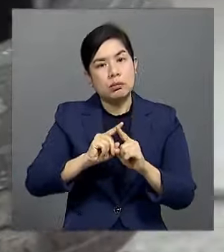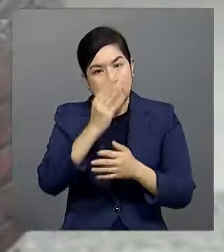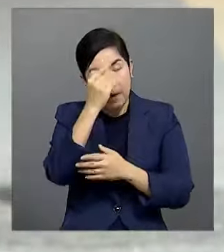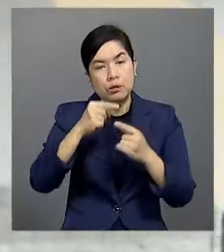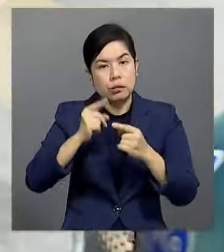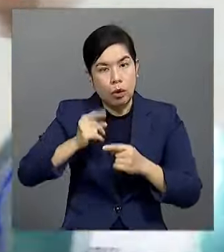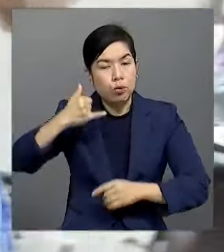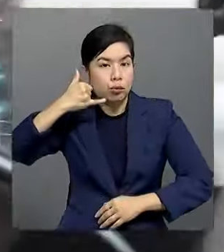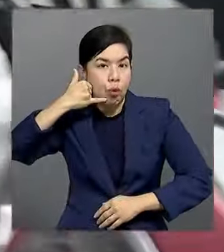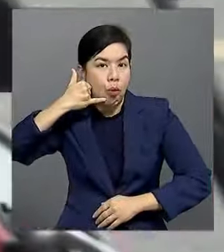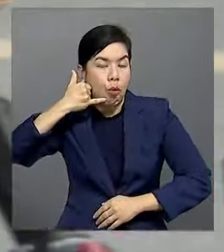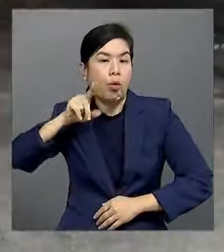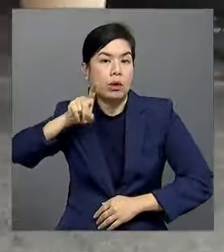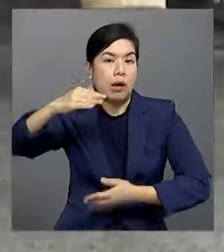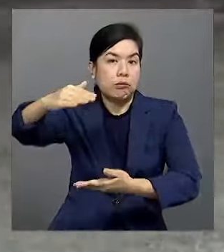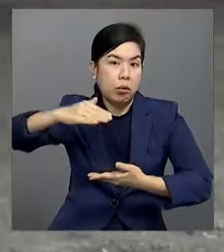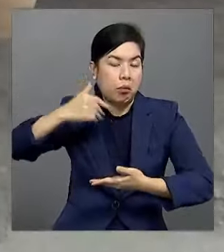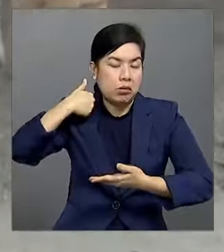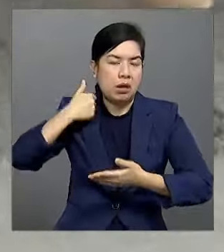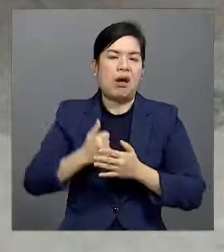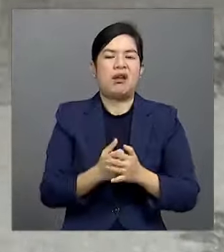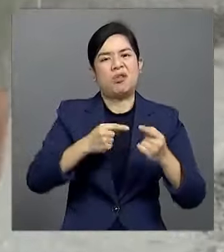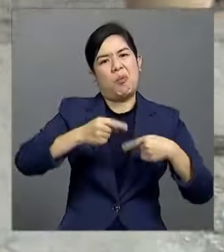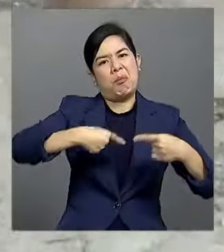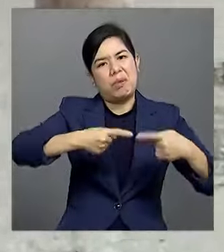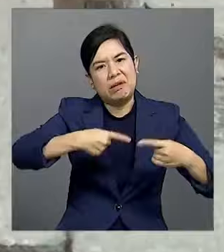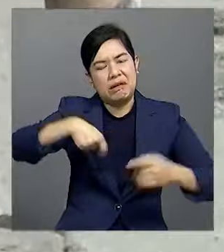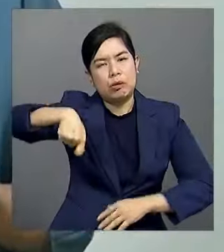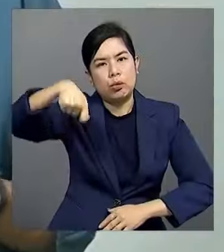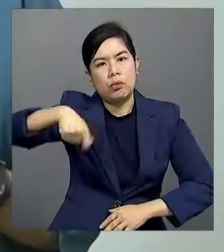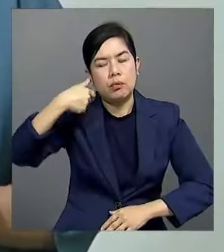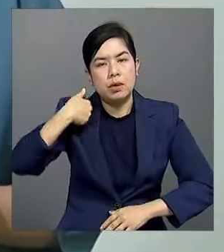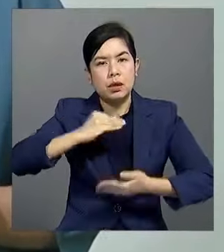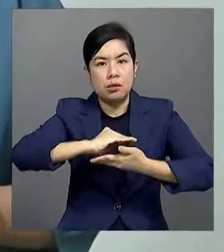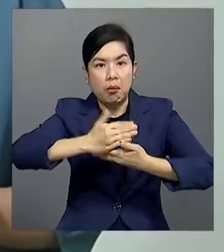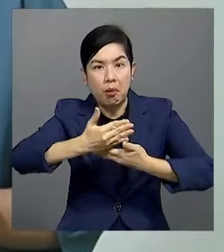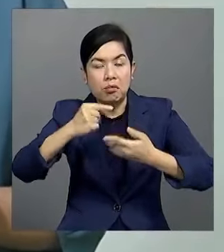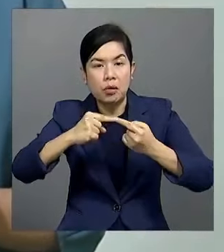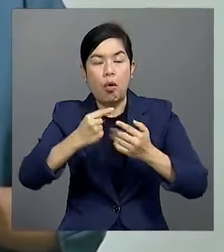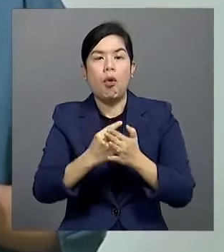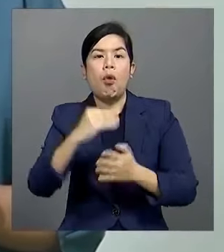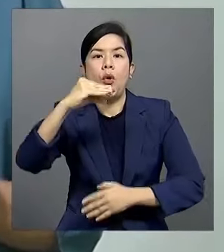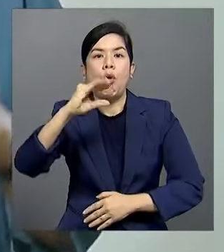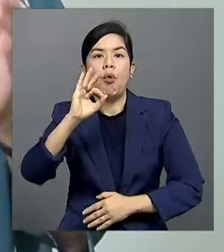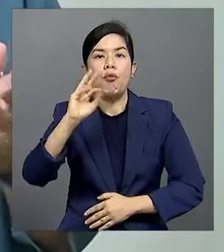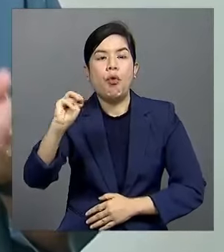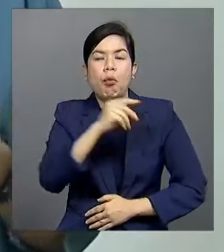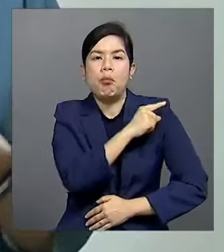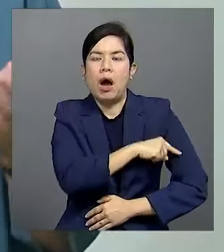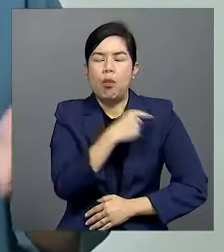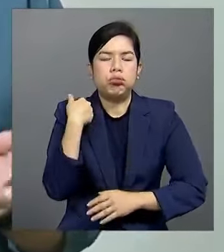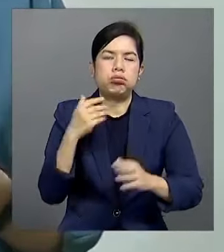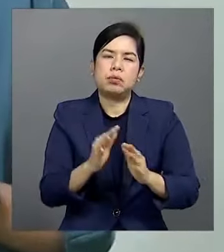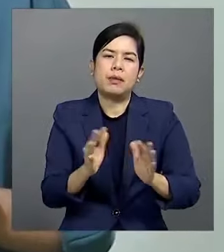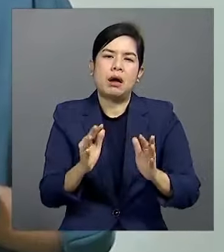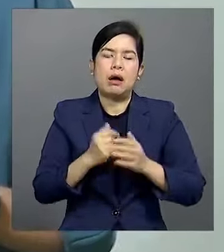ติกพวกกล่องบรรจุอาหารหรือถุงพลาสติกเนี่ยเพิ่มขึ้นแต่ลืมว่าพลาสติกอ่ะมันย่อยสลายยากมากๆนะคะถุงพลาสติกใบ